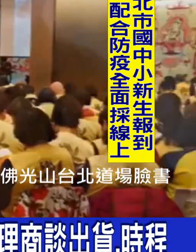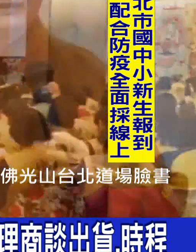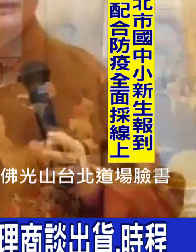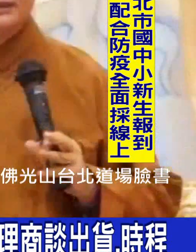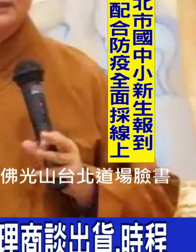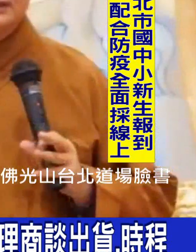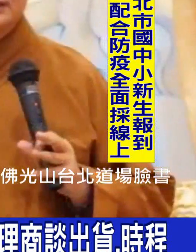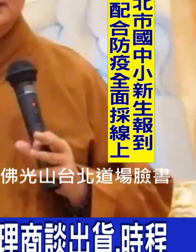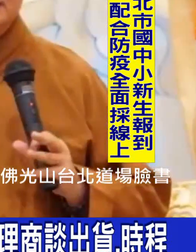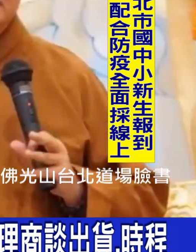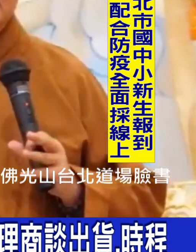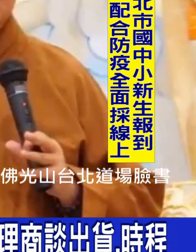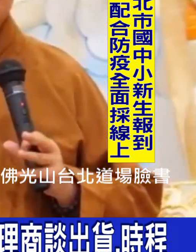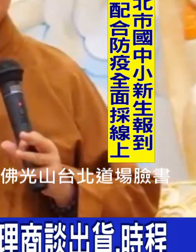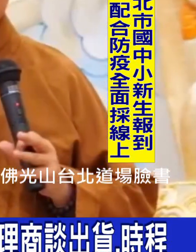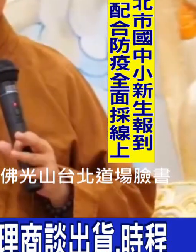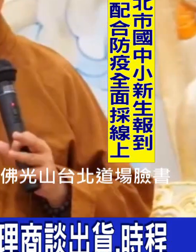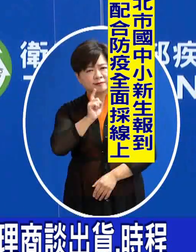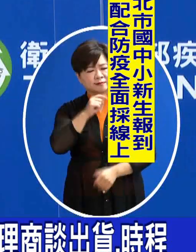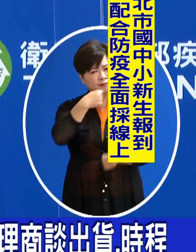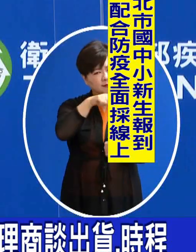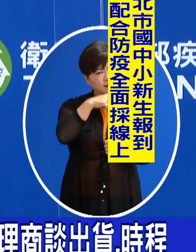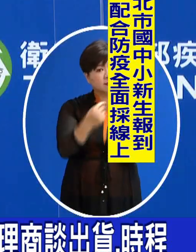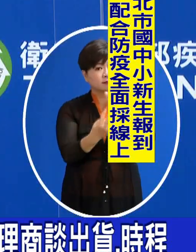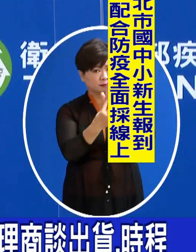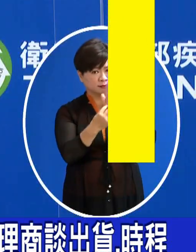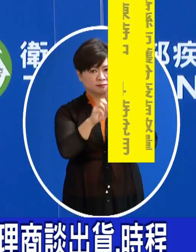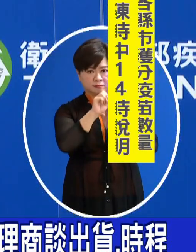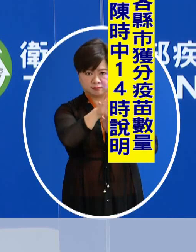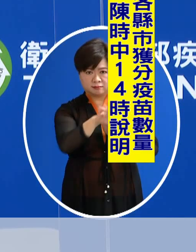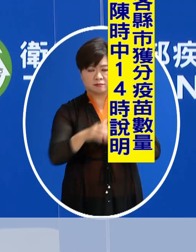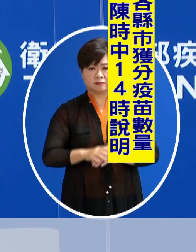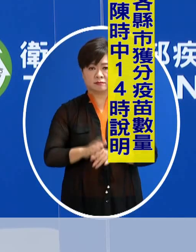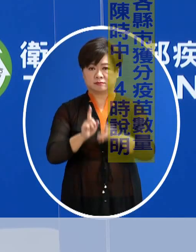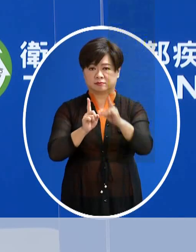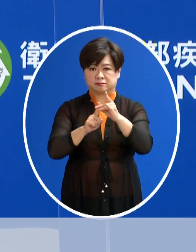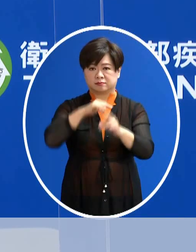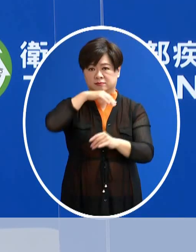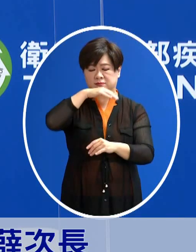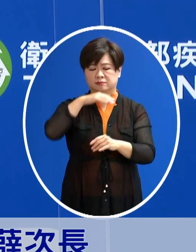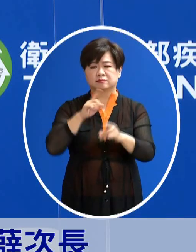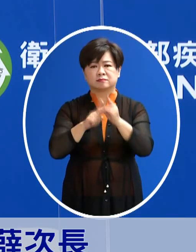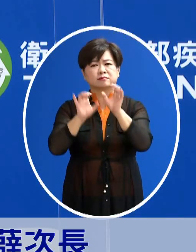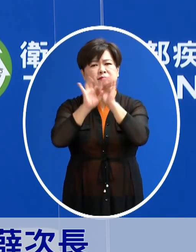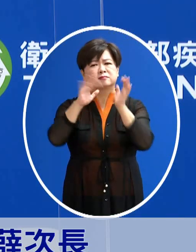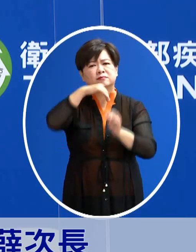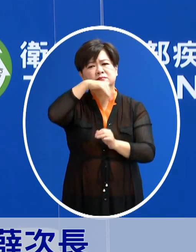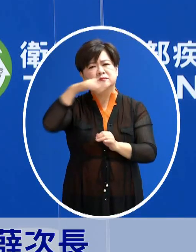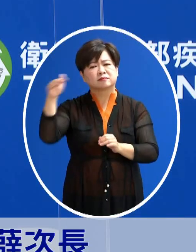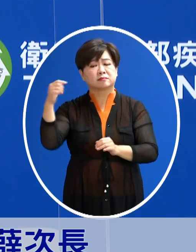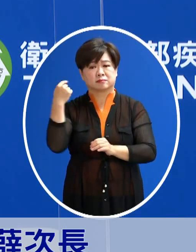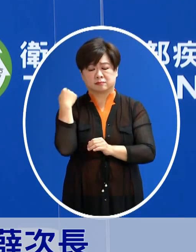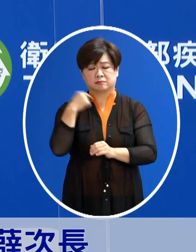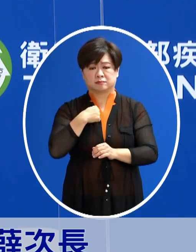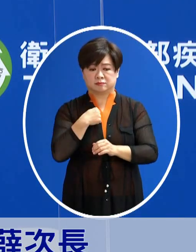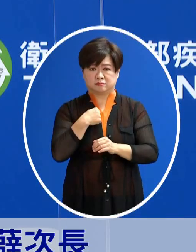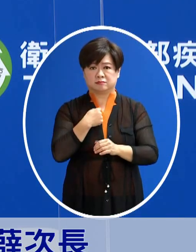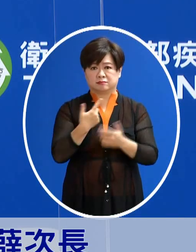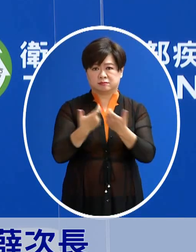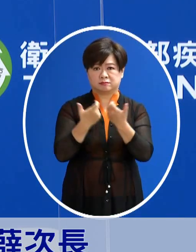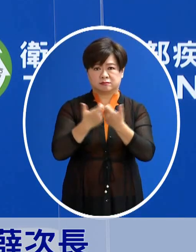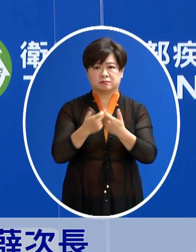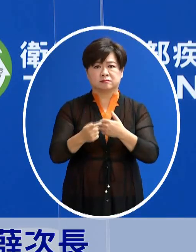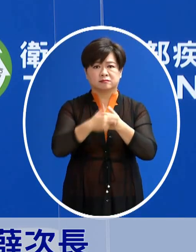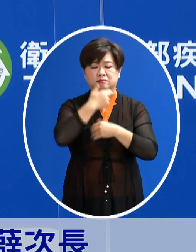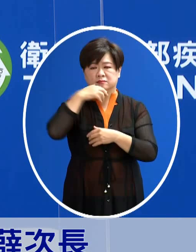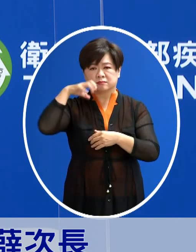双方已经在接洽，就要有初步进度。 那像佛光山，昨天我就跟卫福部的薛次长，